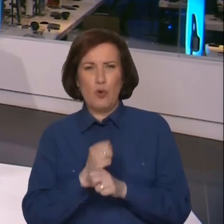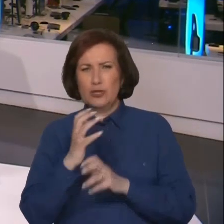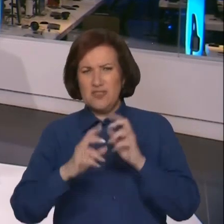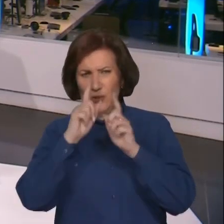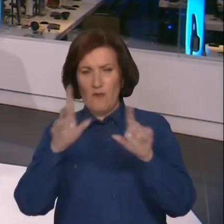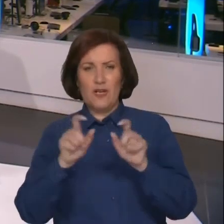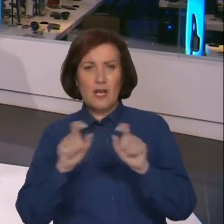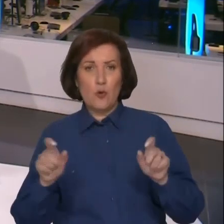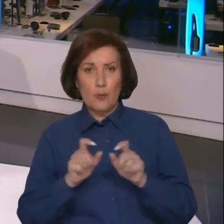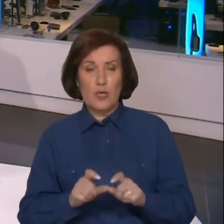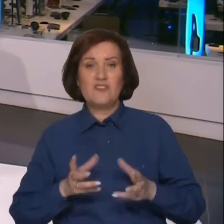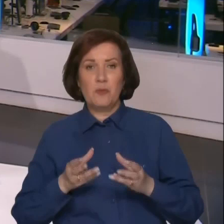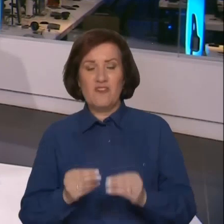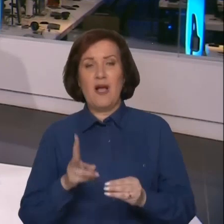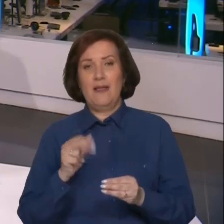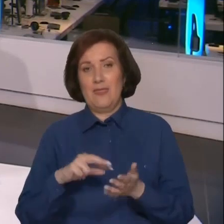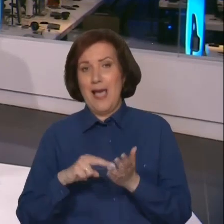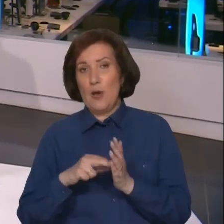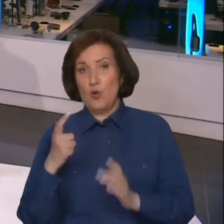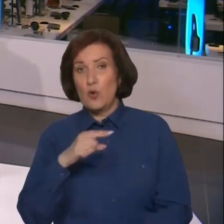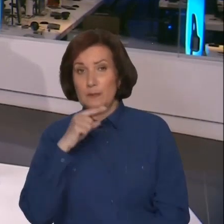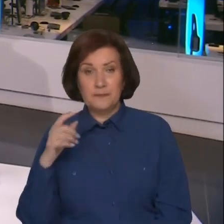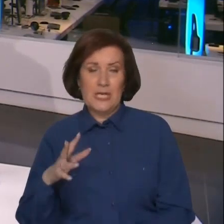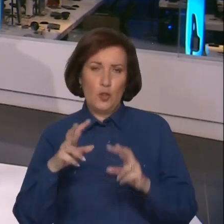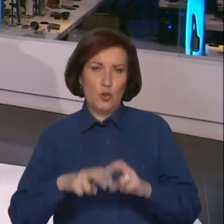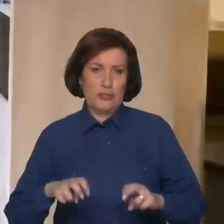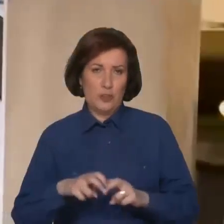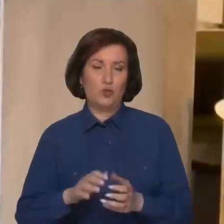на економіку Федерації, досліджувало Суспільне.